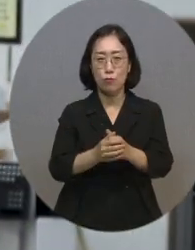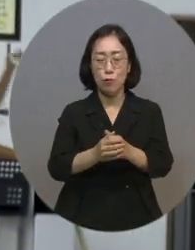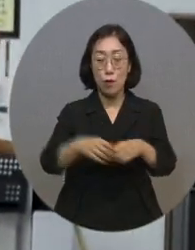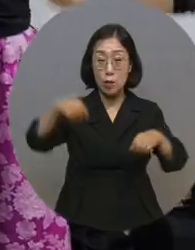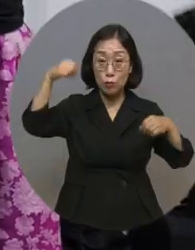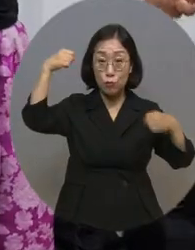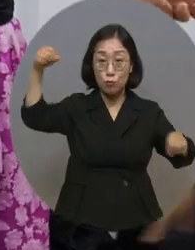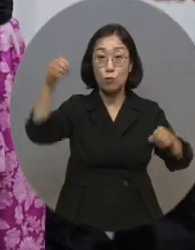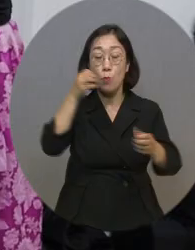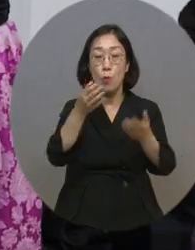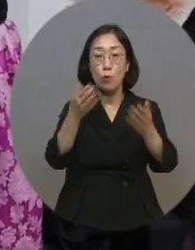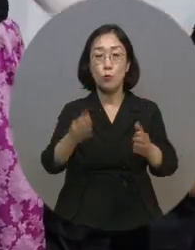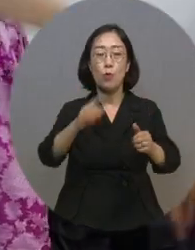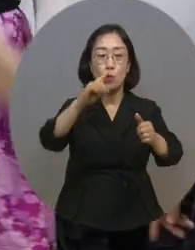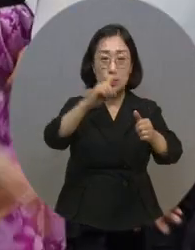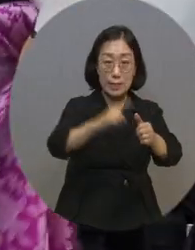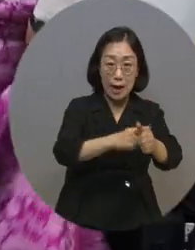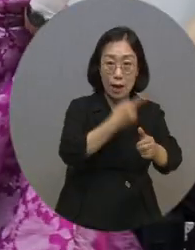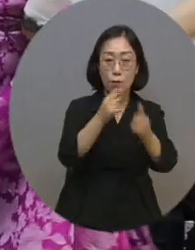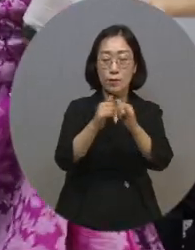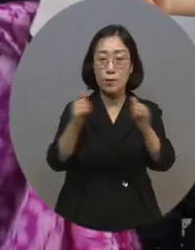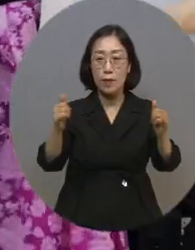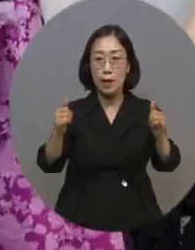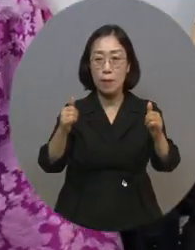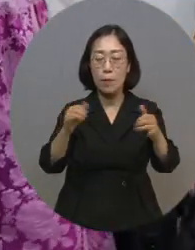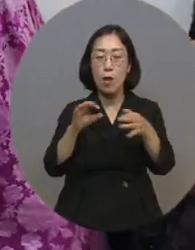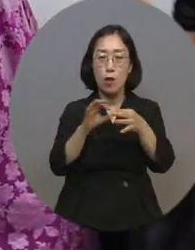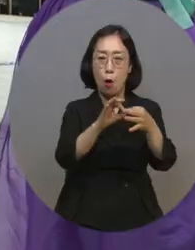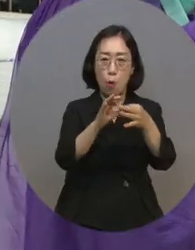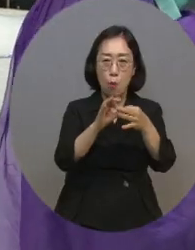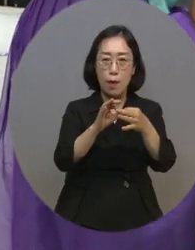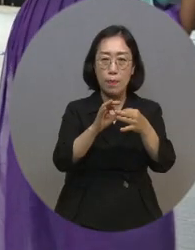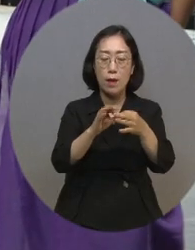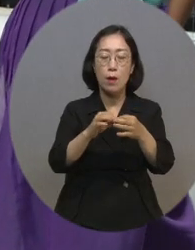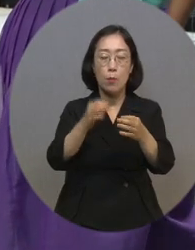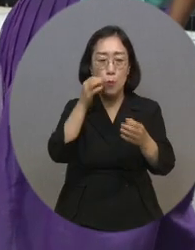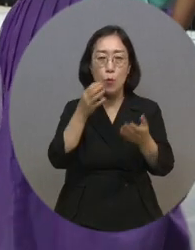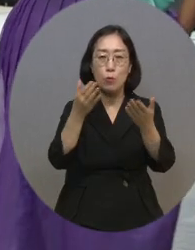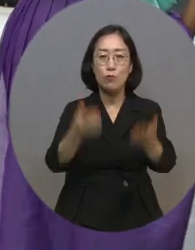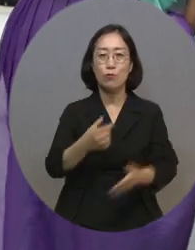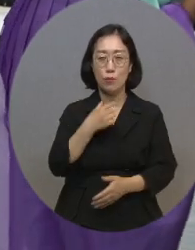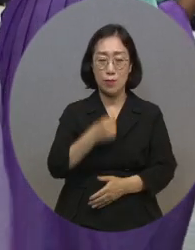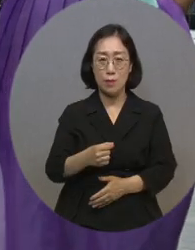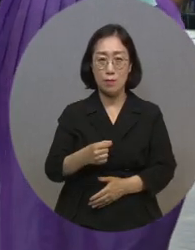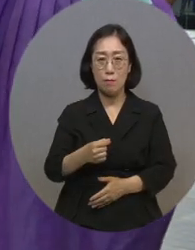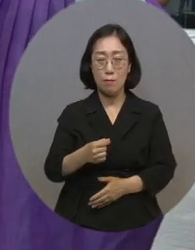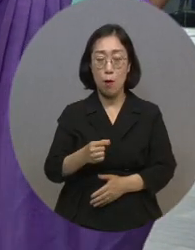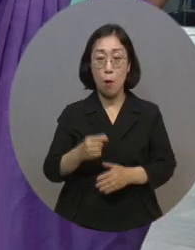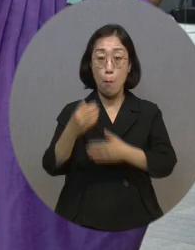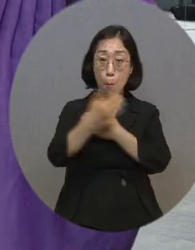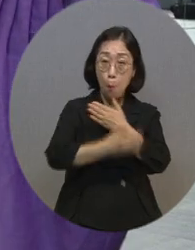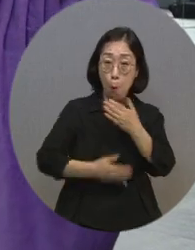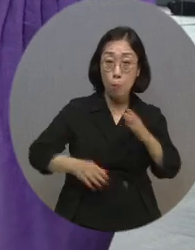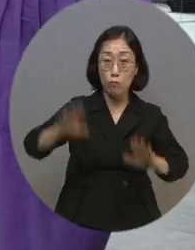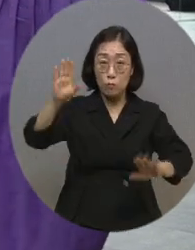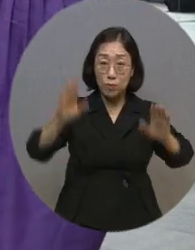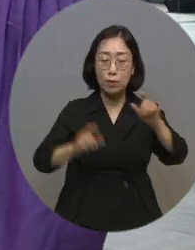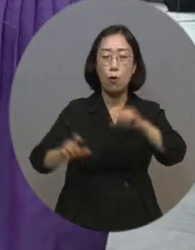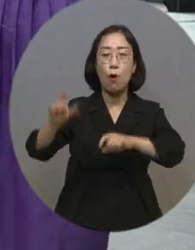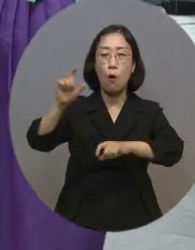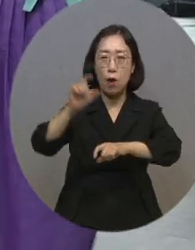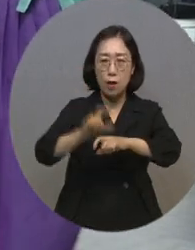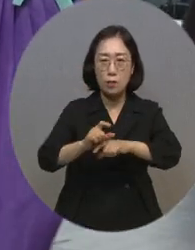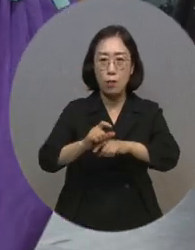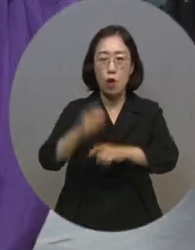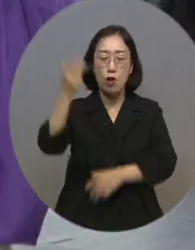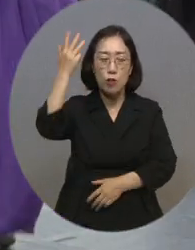통해 자연과 인간의 감정을 깊이 있게 표현하고자 합니다. 그의 춤은 단순한 동작을 넘어 삶의 철학과 예술적